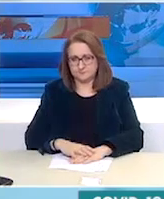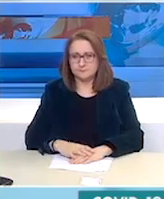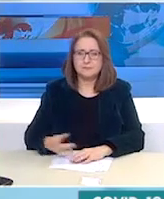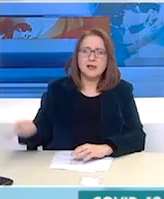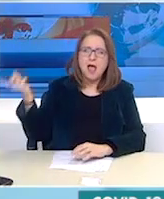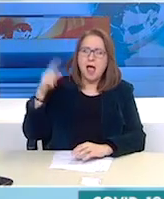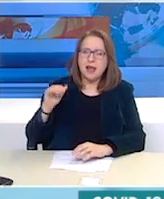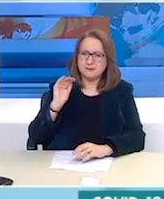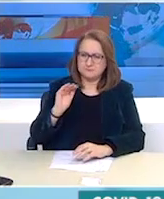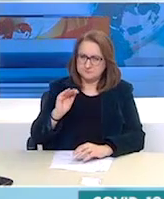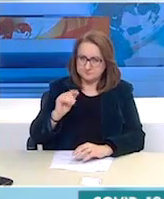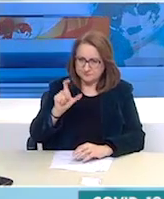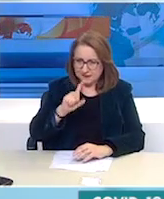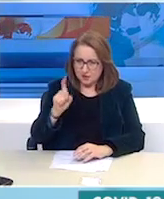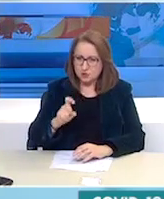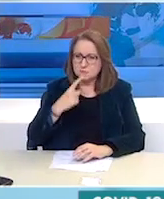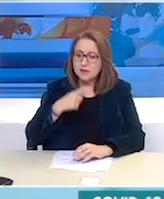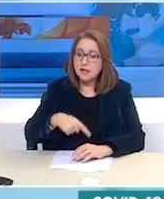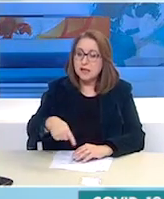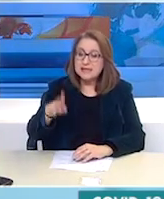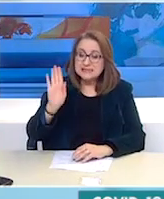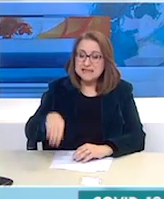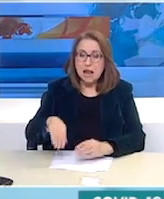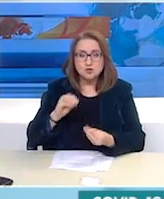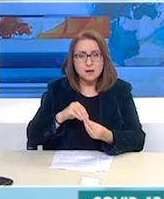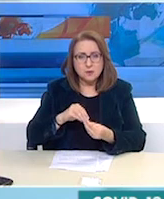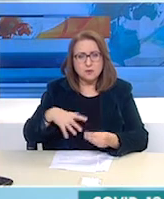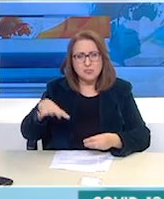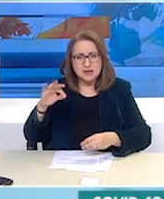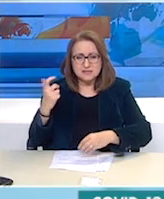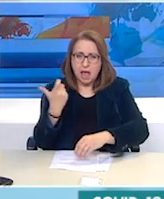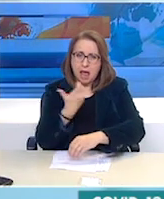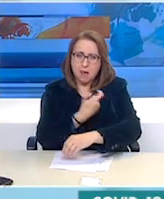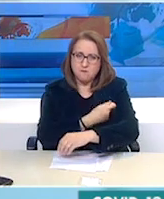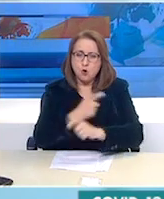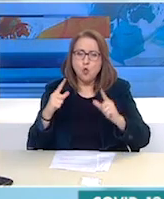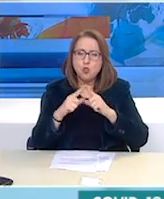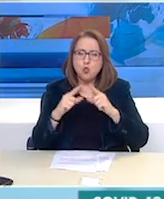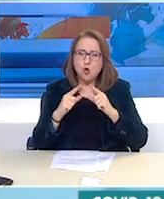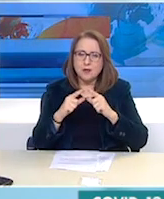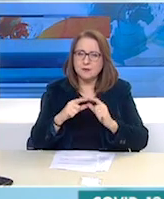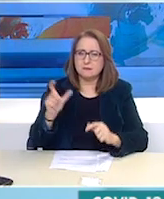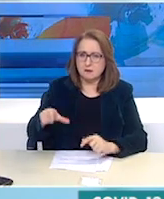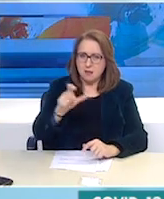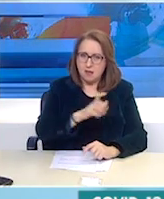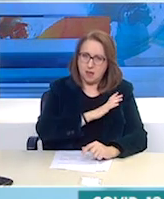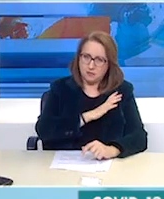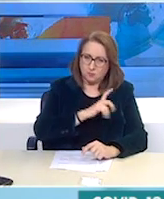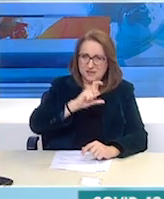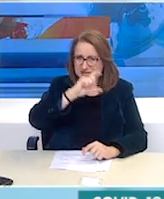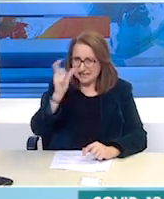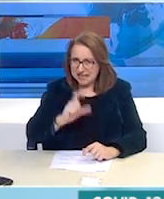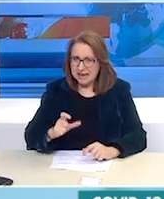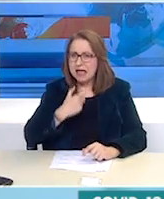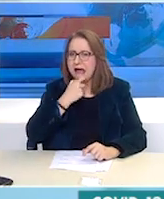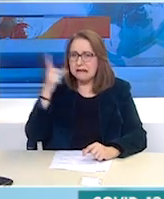έγινε γνωστό ότι τέλη Απριλίου θα ξεκινήσει η κλινική δοκιμή εμβολίου σε ανθρώπους από Ιταλούς και Βρετανούς επιστήμονες. Με στόχο